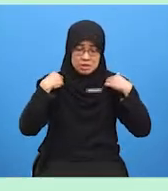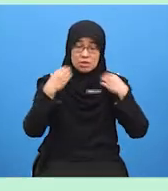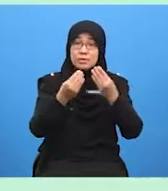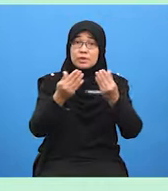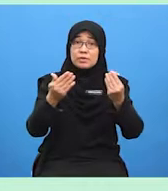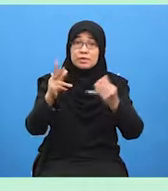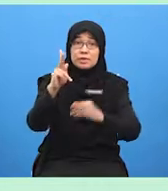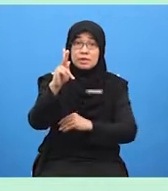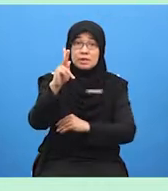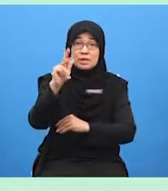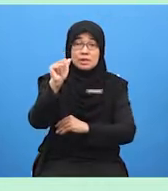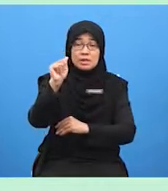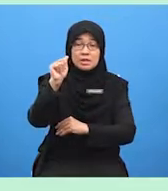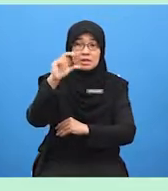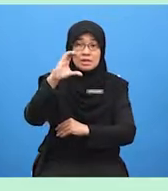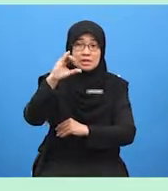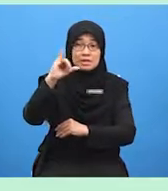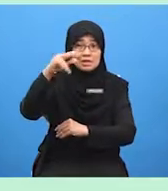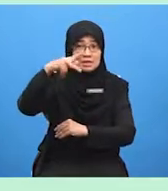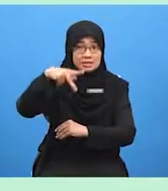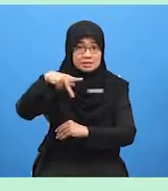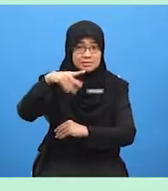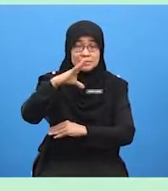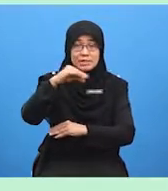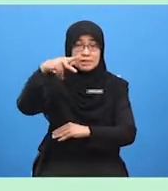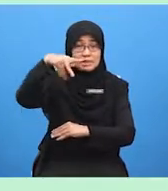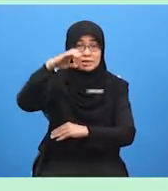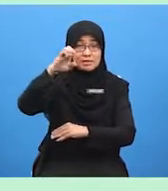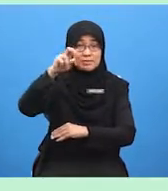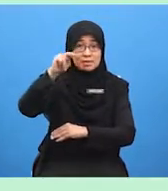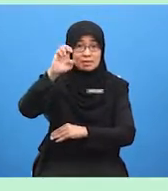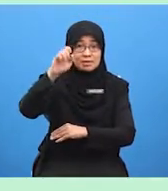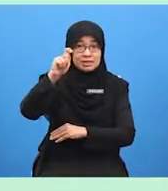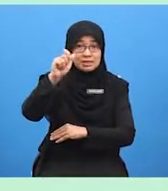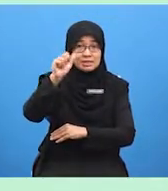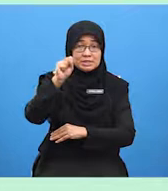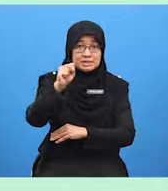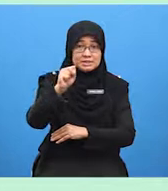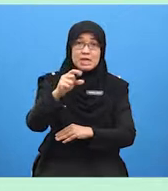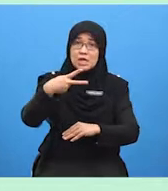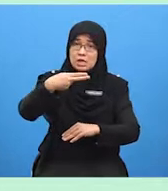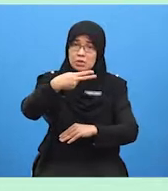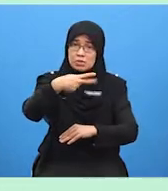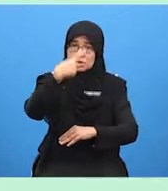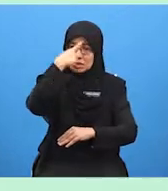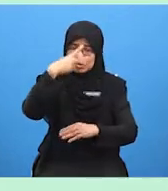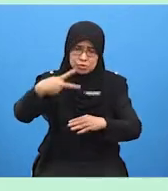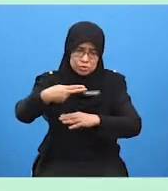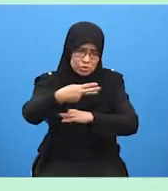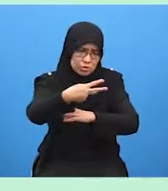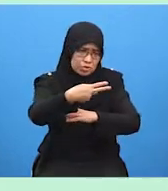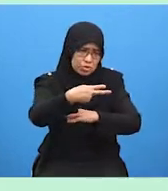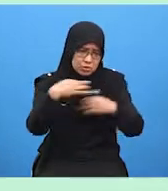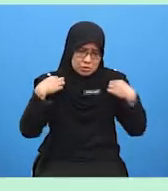kacip dan penetas. Gunting fabrik digunakan untuk menggunting fabrik. Gunting ini